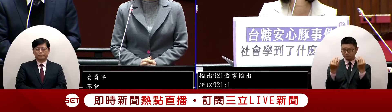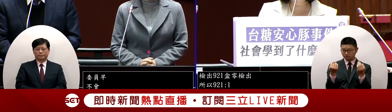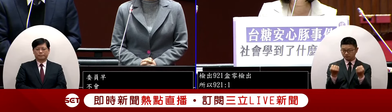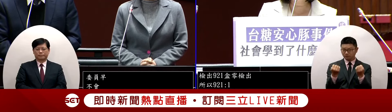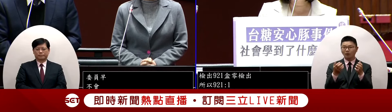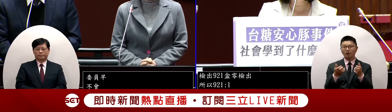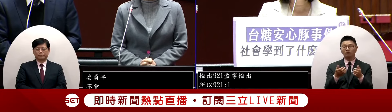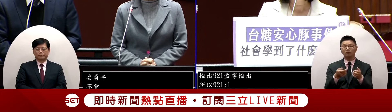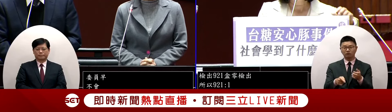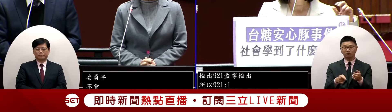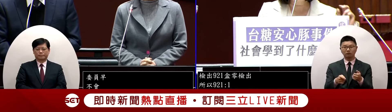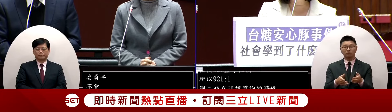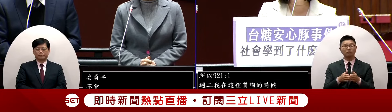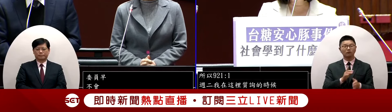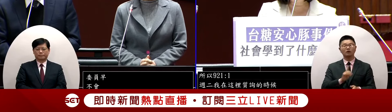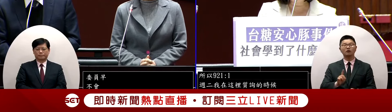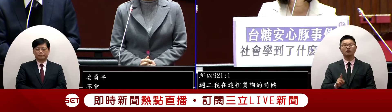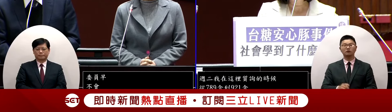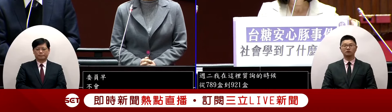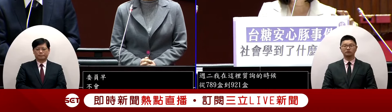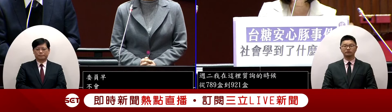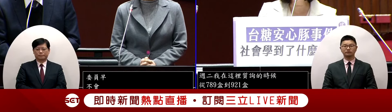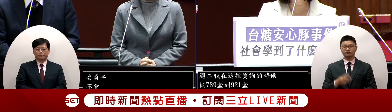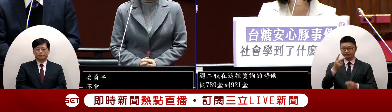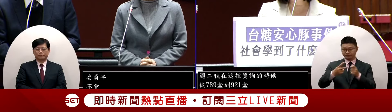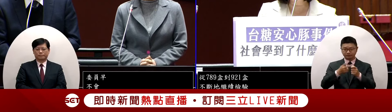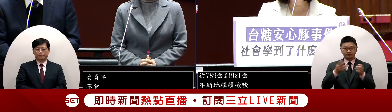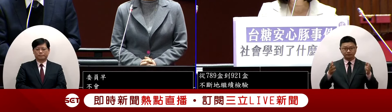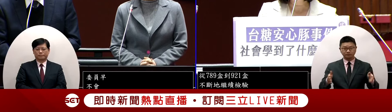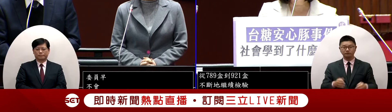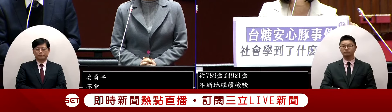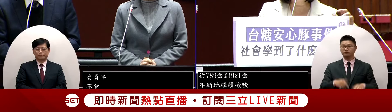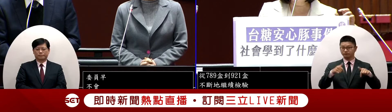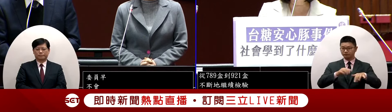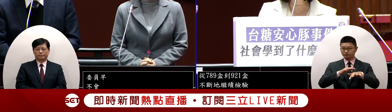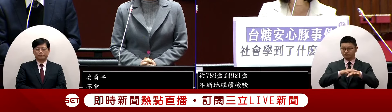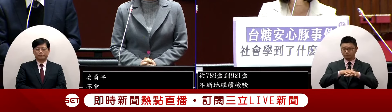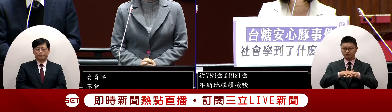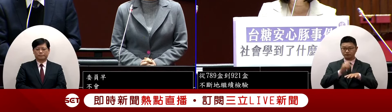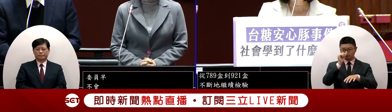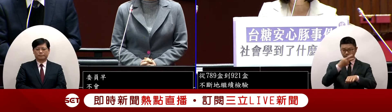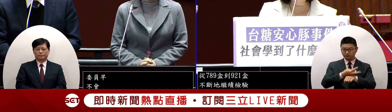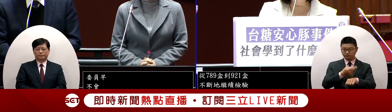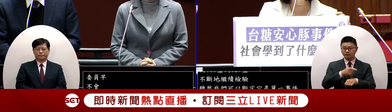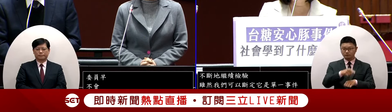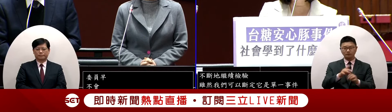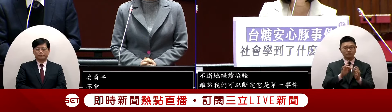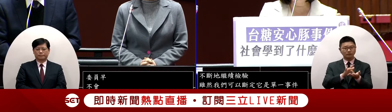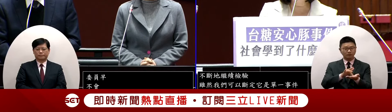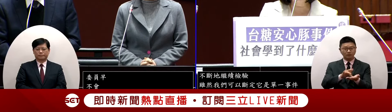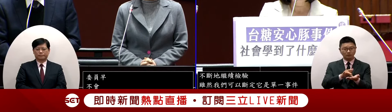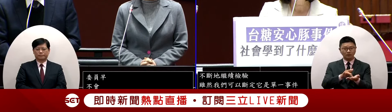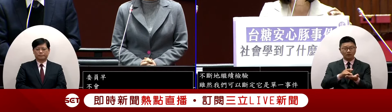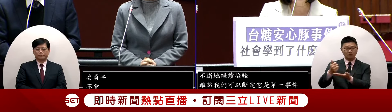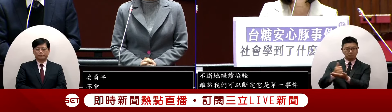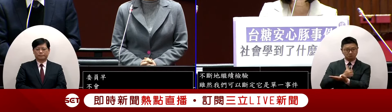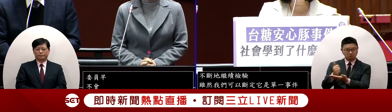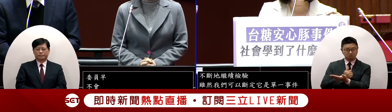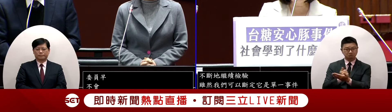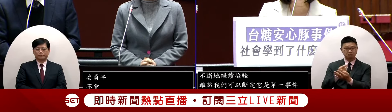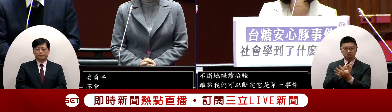再说一次，两年来西部特罗这个化学用药只进口